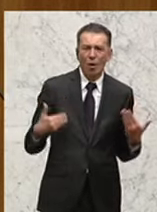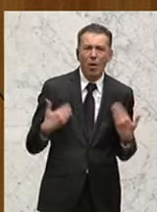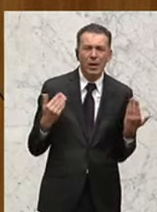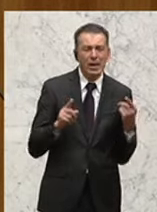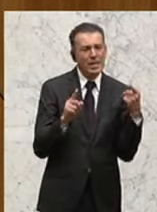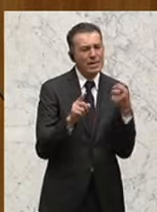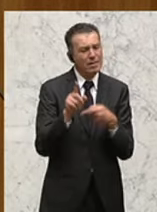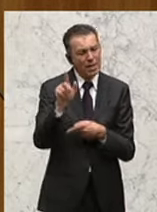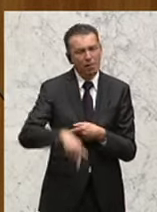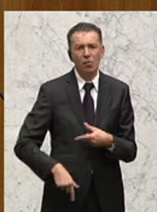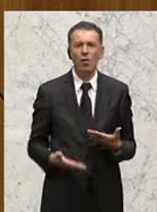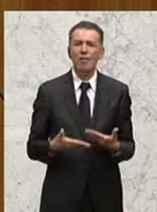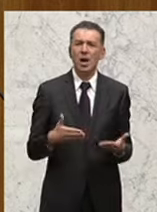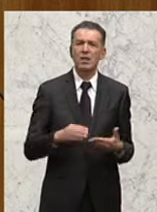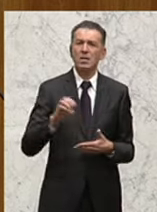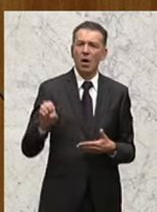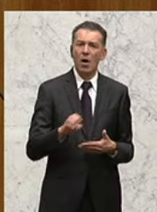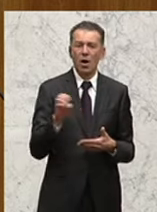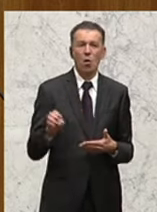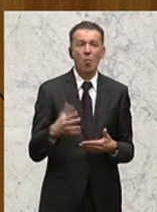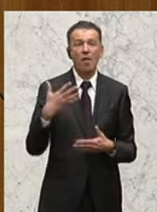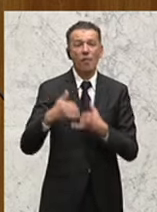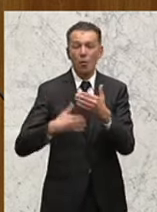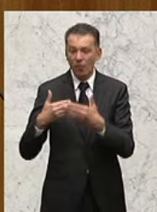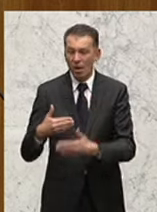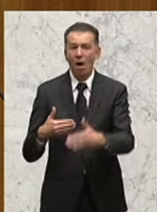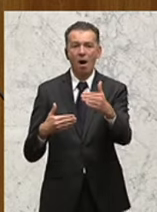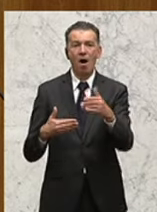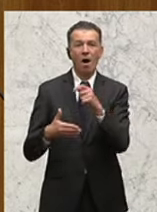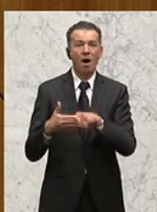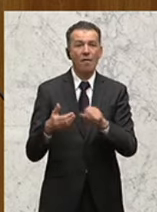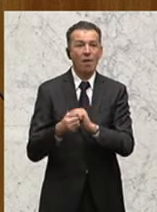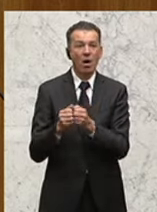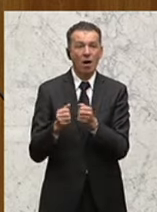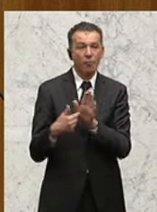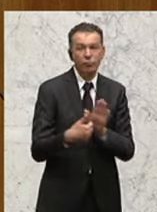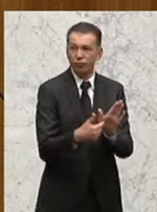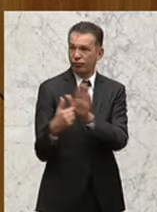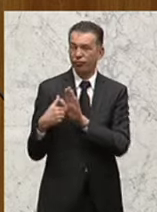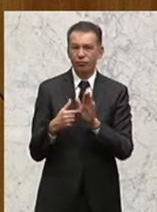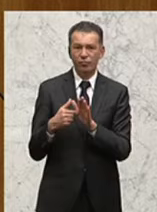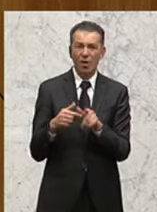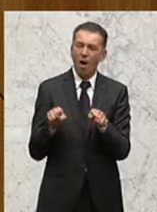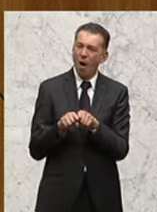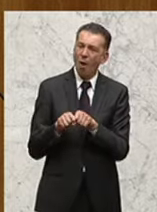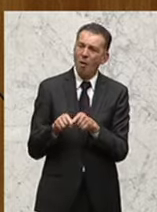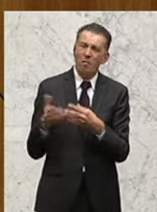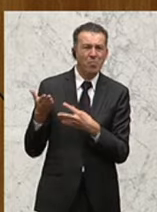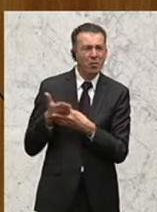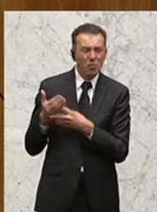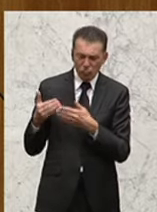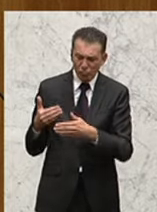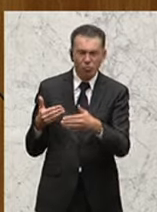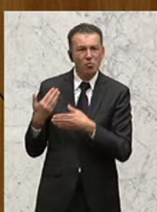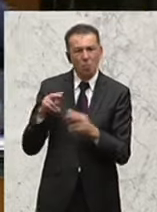sondern das Ziel sein sollte, Europa nicht nur alle 5 Jahre dort bei einem Wahlkampf sichtbar zu machen, sondern dazwischen ist einfach mehr Sichtbarkeit gibt. Und